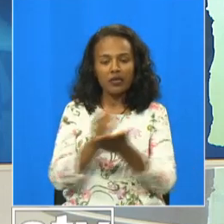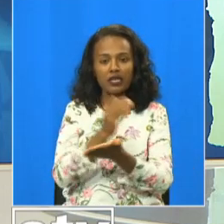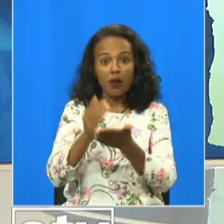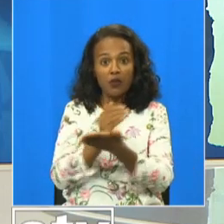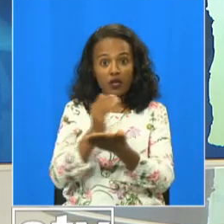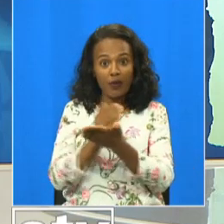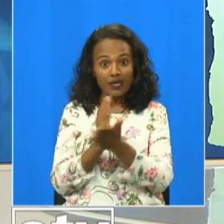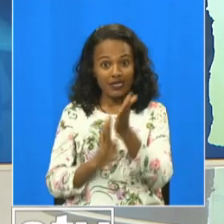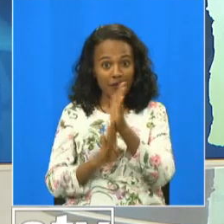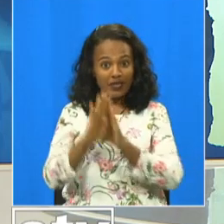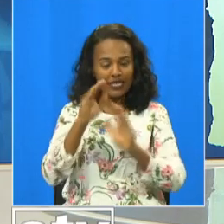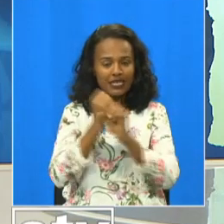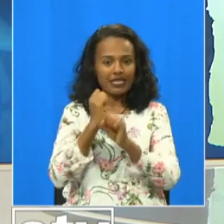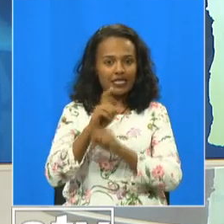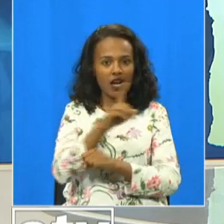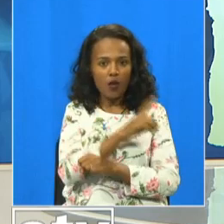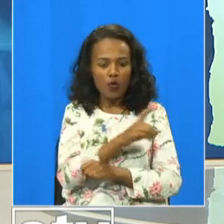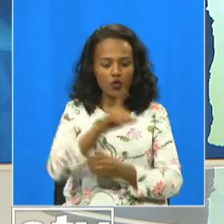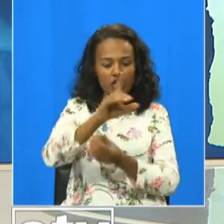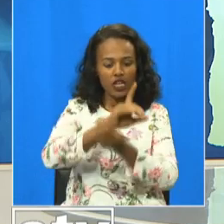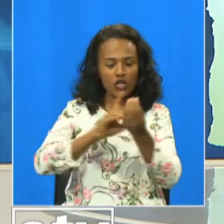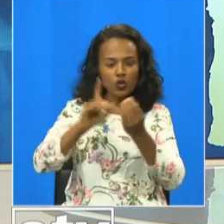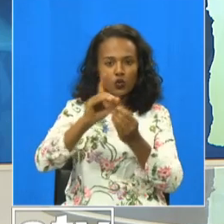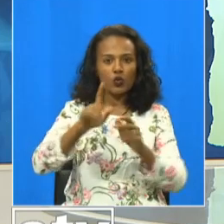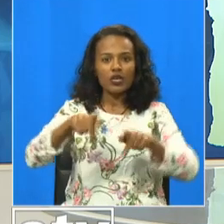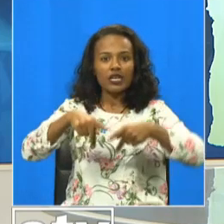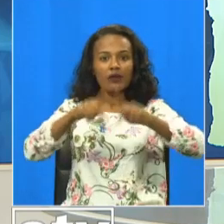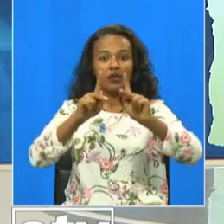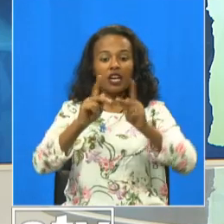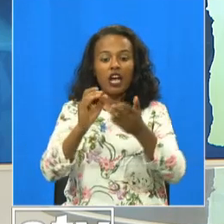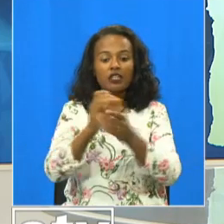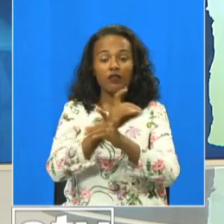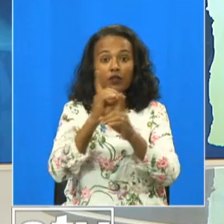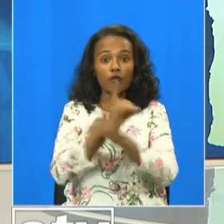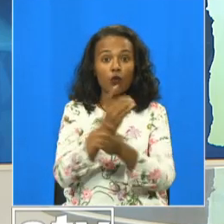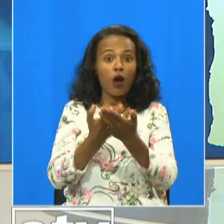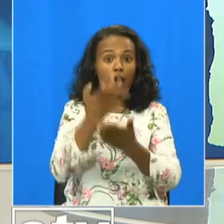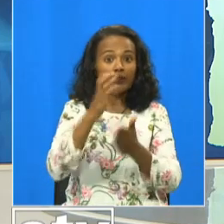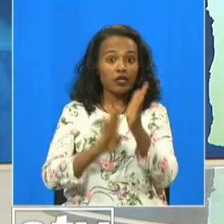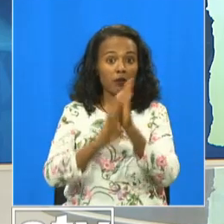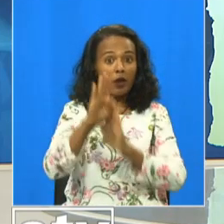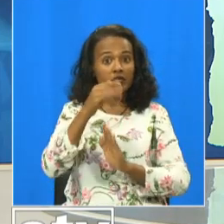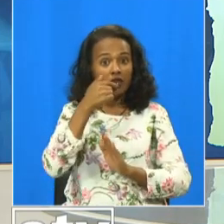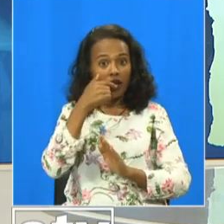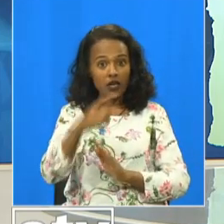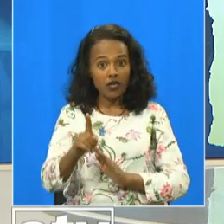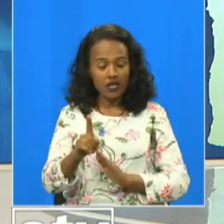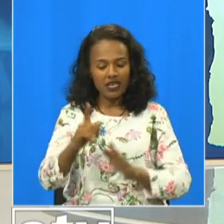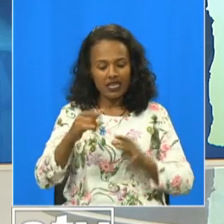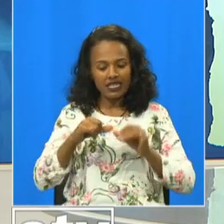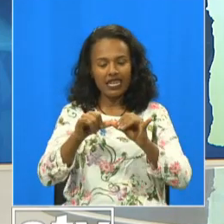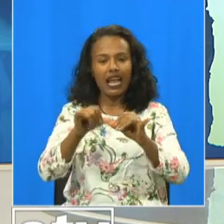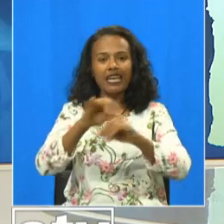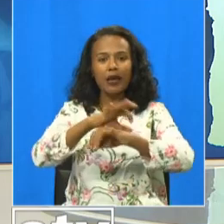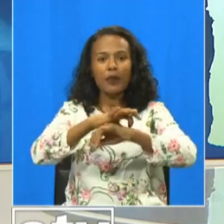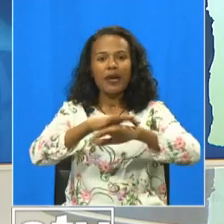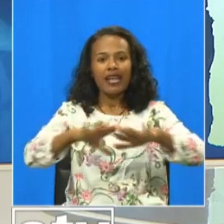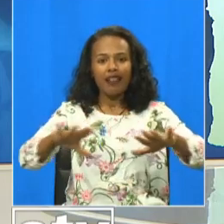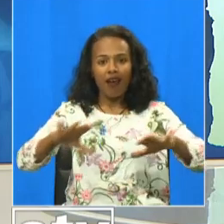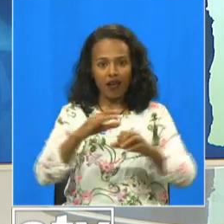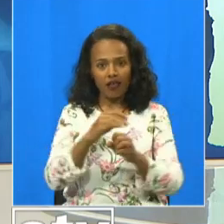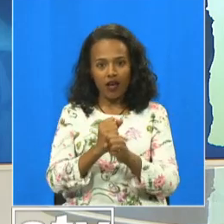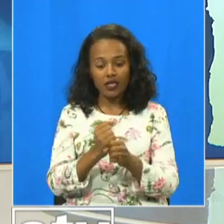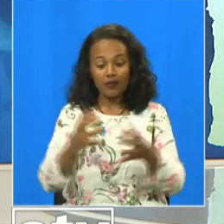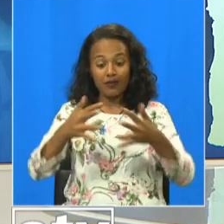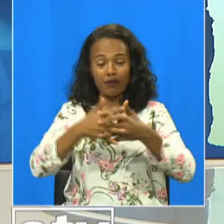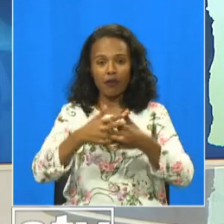ምርታማነትን ለማሳደግ እየተሰራ መሆኑን የክልሉ ግብርናና ተፈጥሮ ሀብት ልማት ቢሮ አስታወቀም። ቢሮው ከዘላቂ የመሬት አያያዝና ፕሮጀክት ጋር በመተባበር